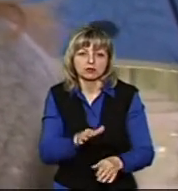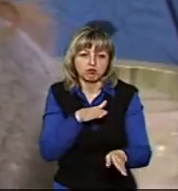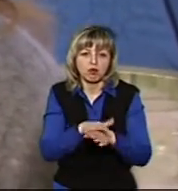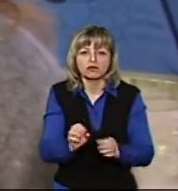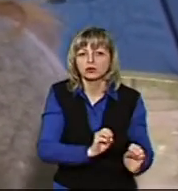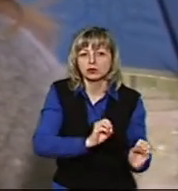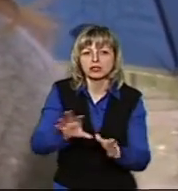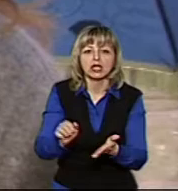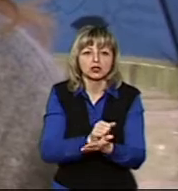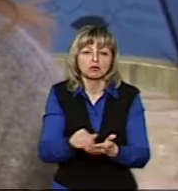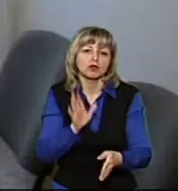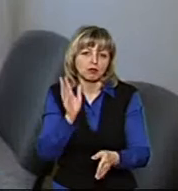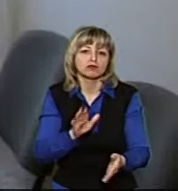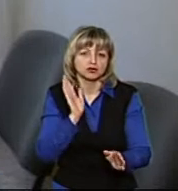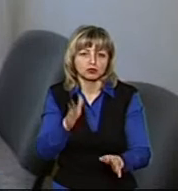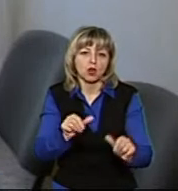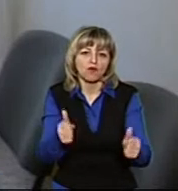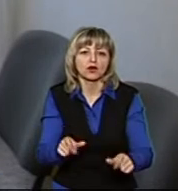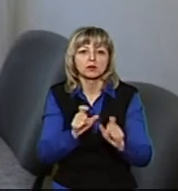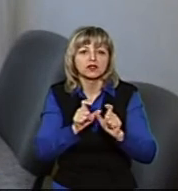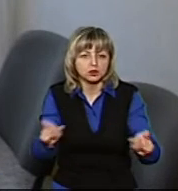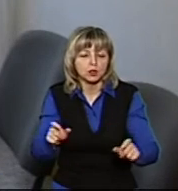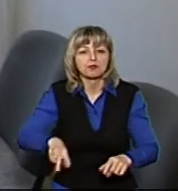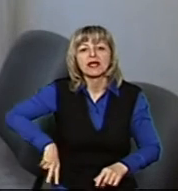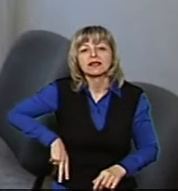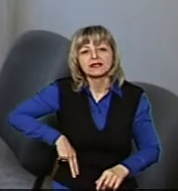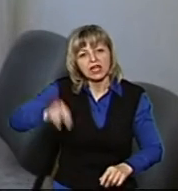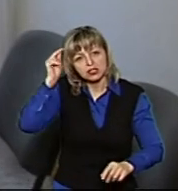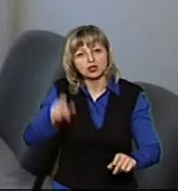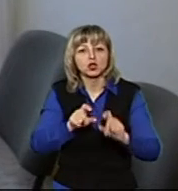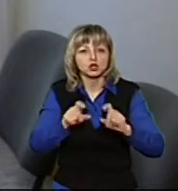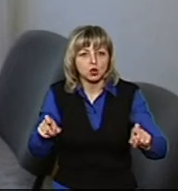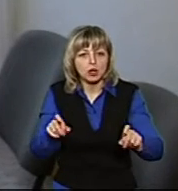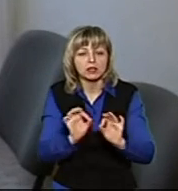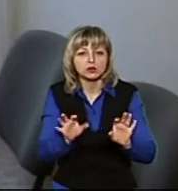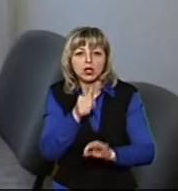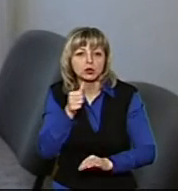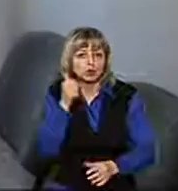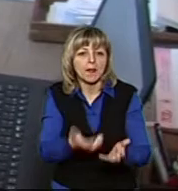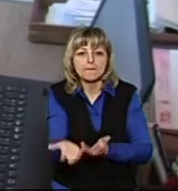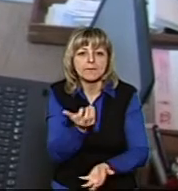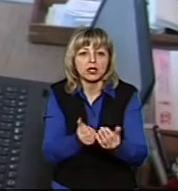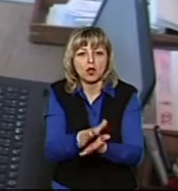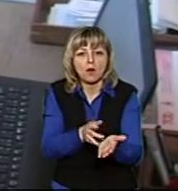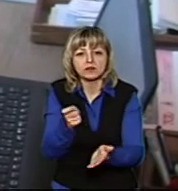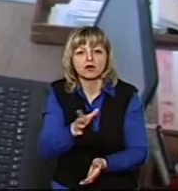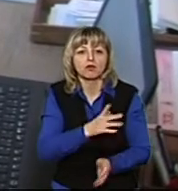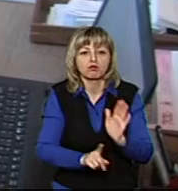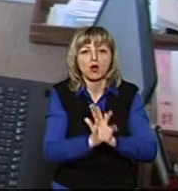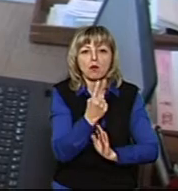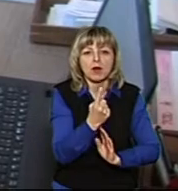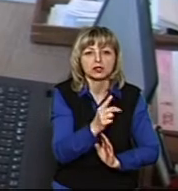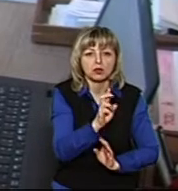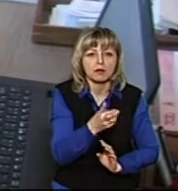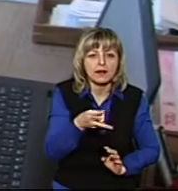вже буде повністю оформлений в школу. Директорка Луцької школи колегіум Наталія Гаць каже, торік прийом заяв тривав з 1 березня